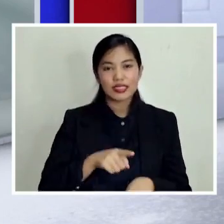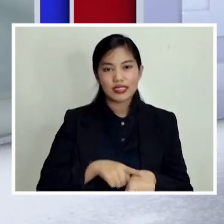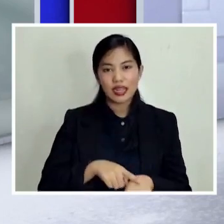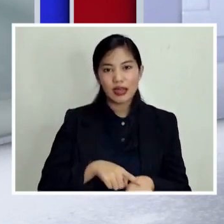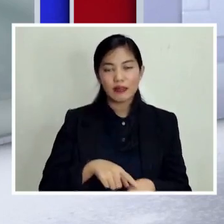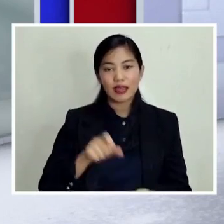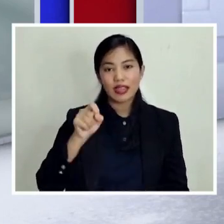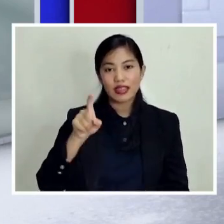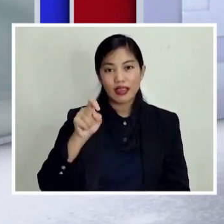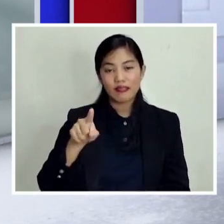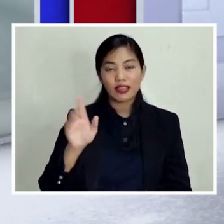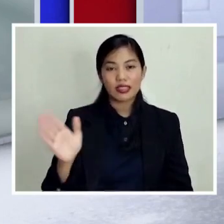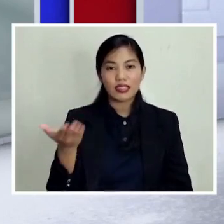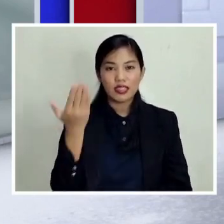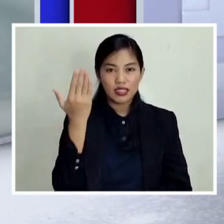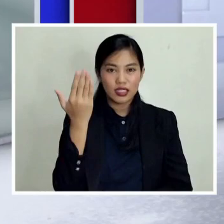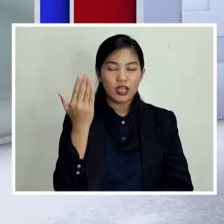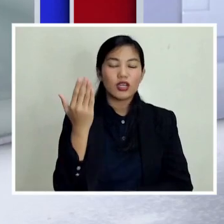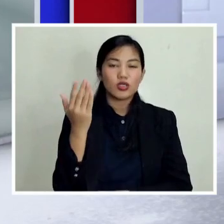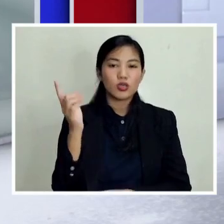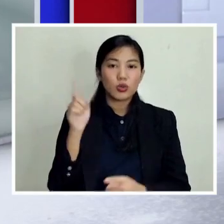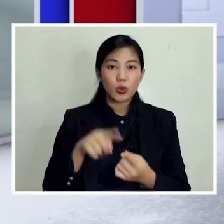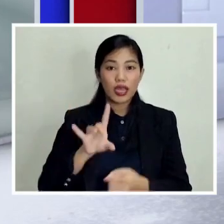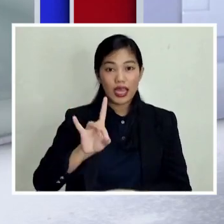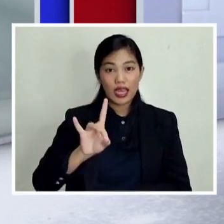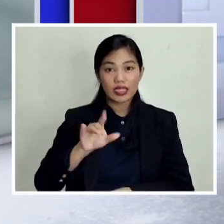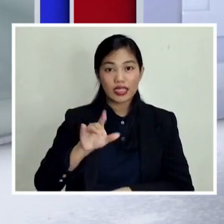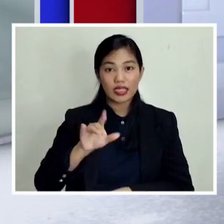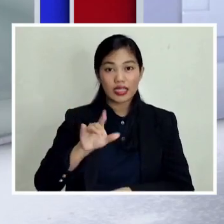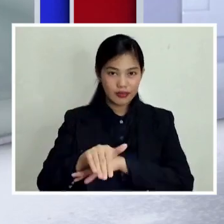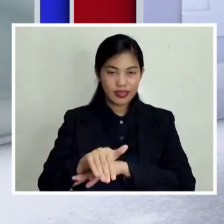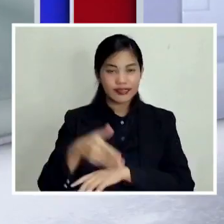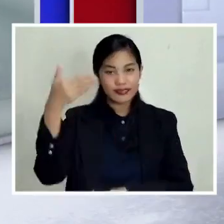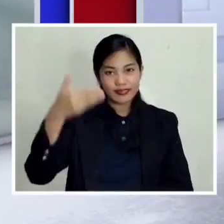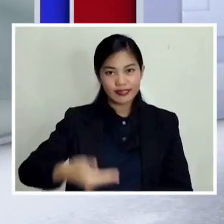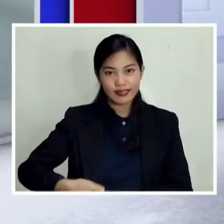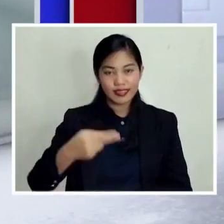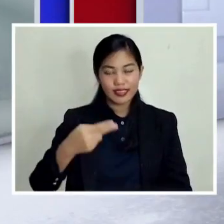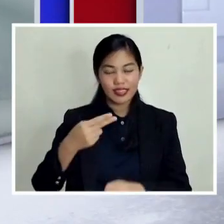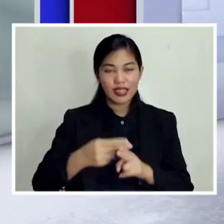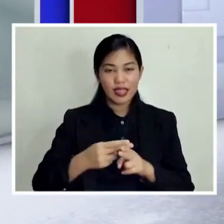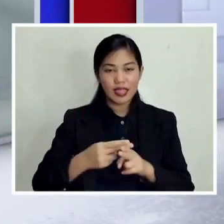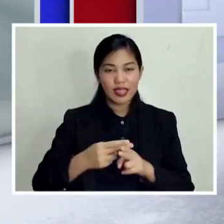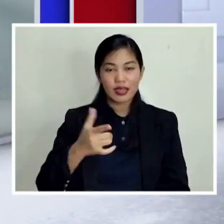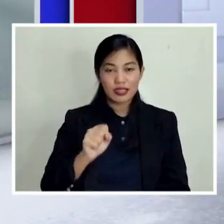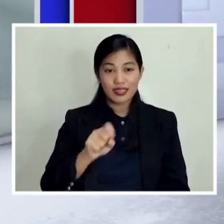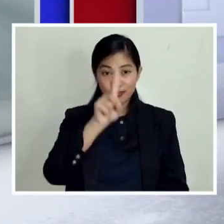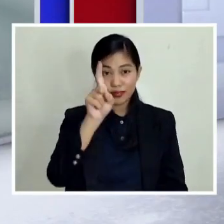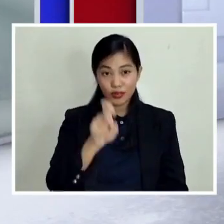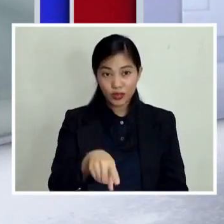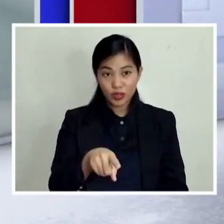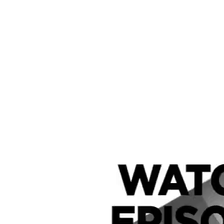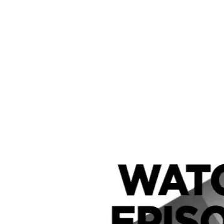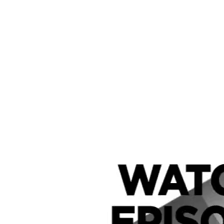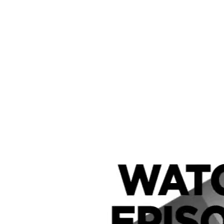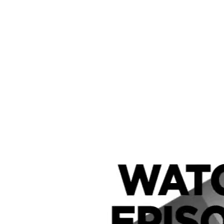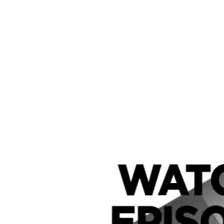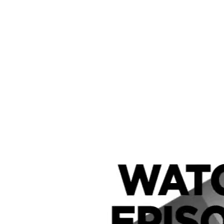8 ng gabi. Ito po si Mix Bustos na nagtatanong kung alam nyo ba? Dahil ngayon, alam nyo na.